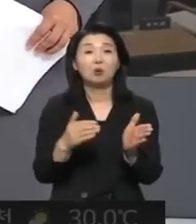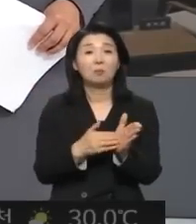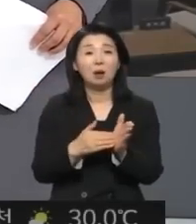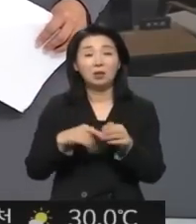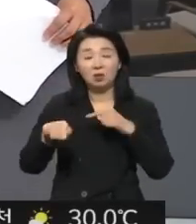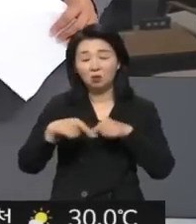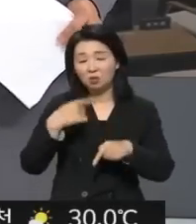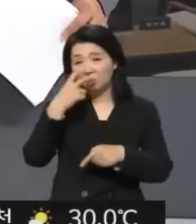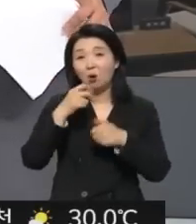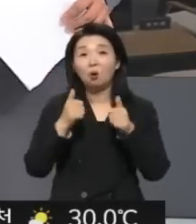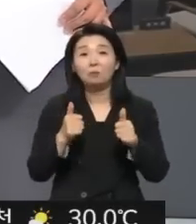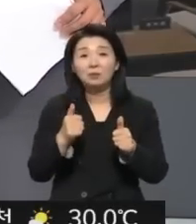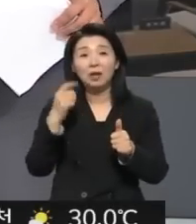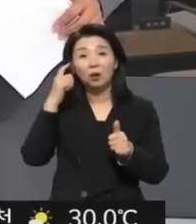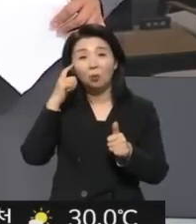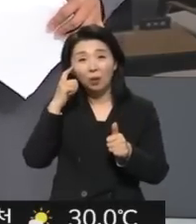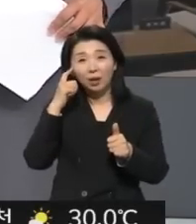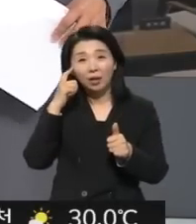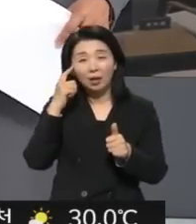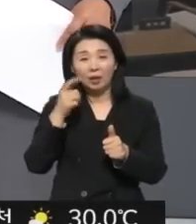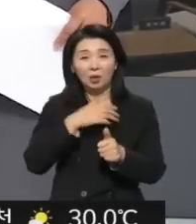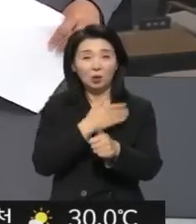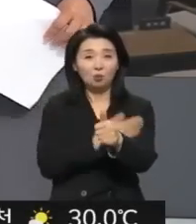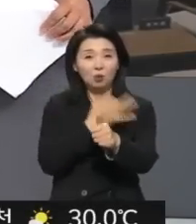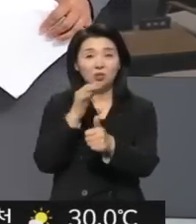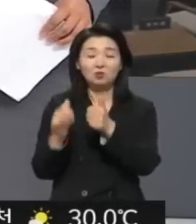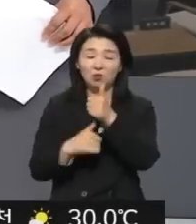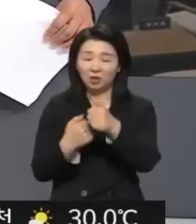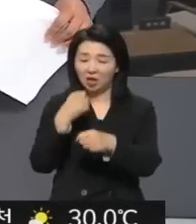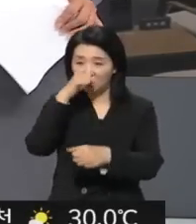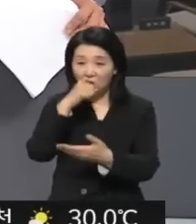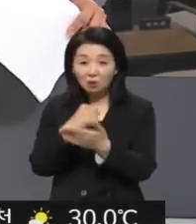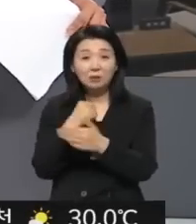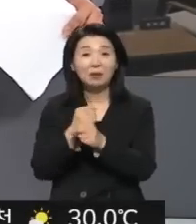내정자는 권익위를 정상화하겠다 이렇게 이야기를 했는데 이